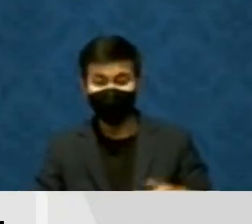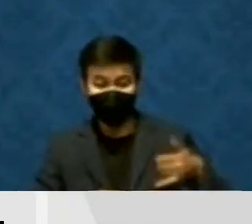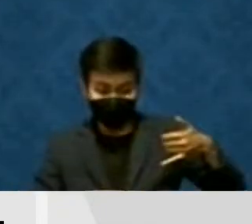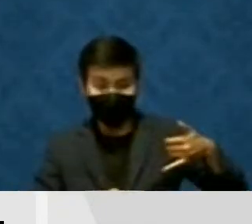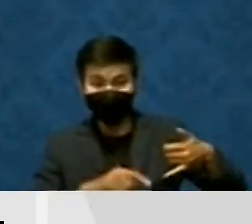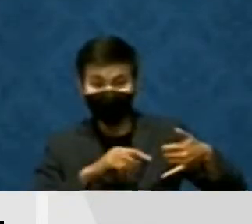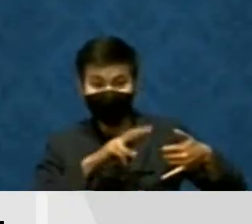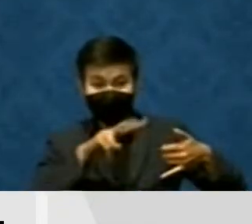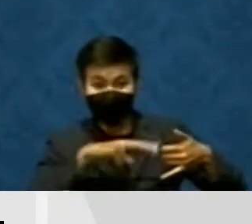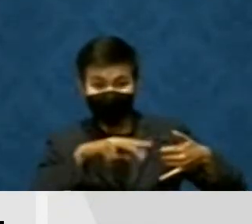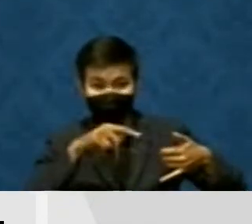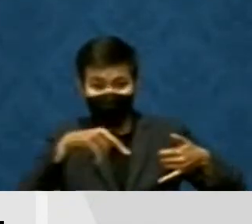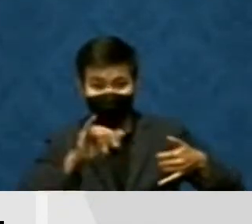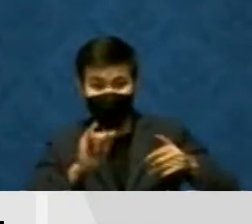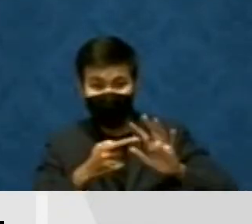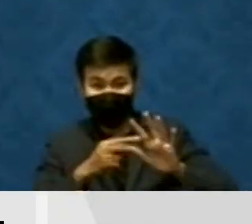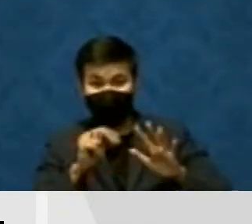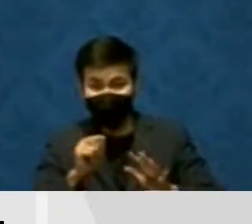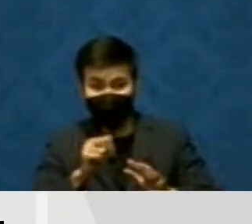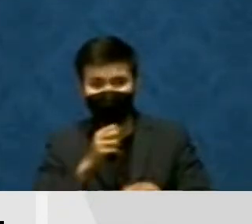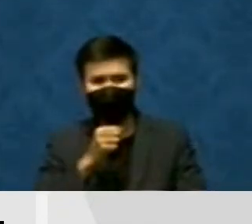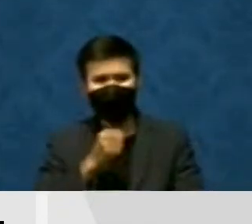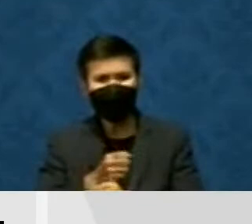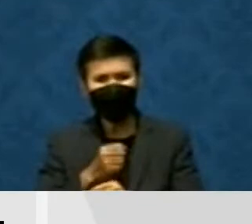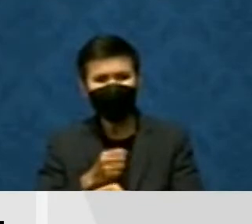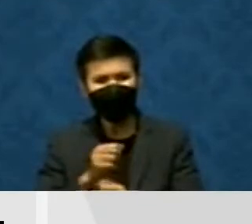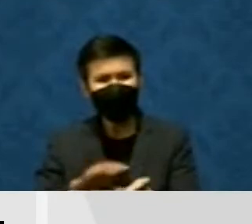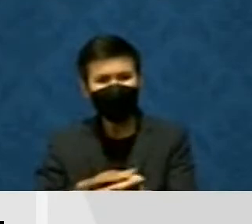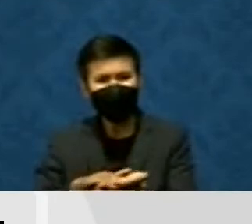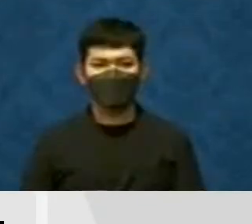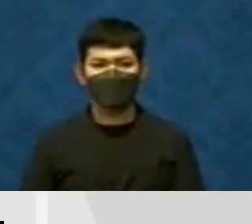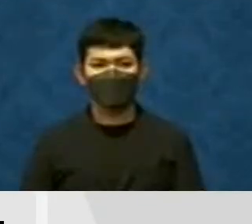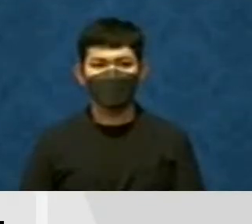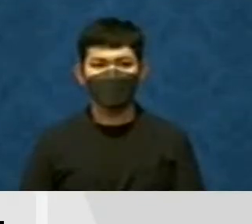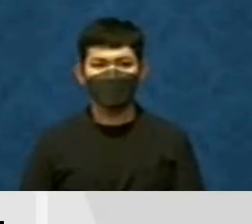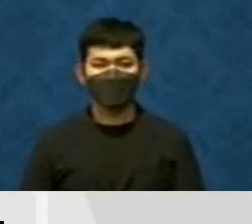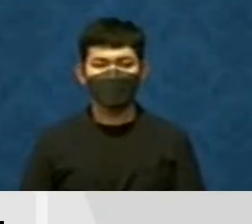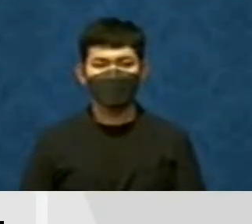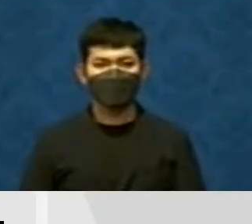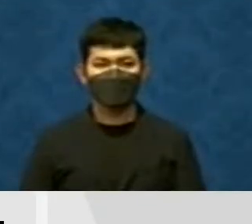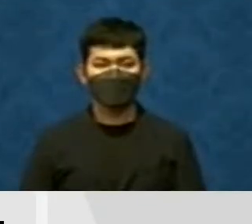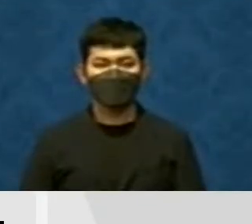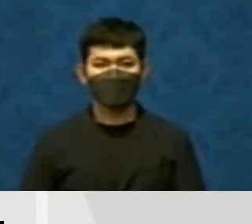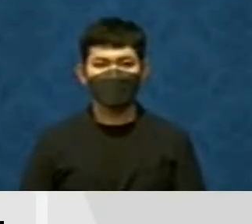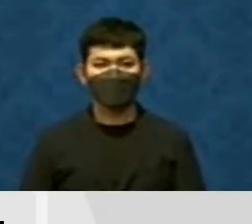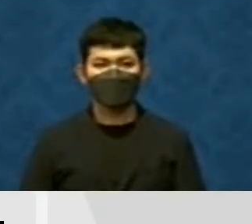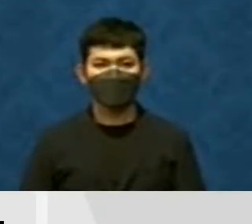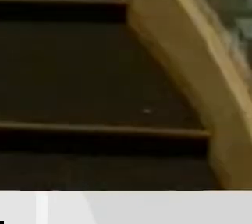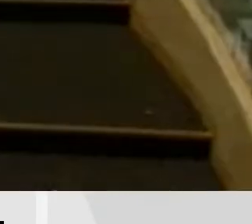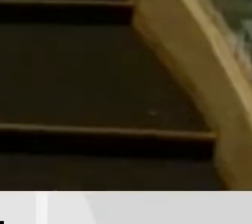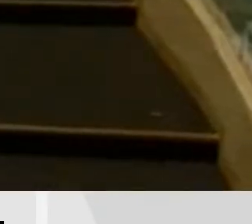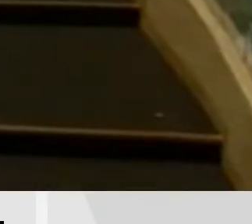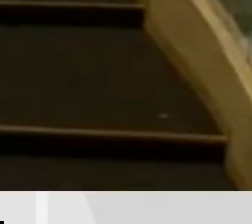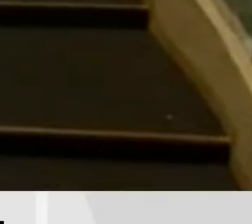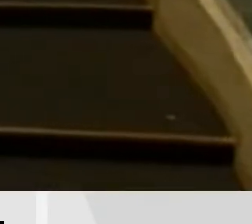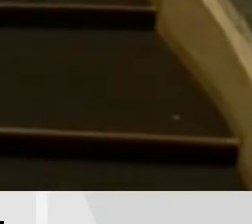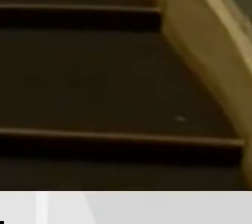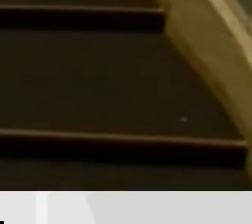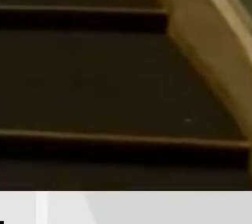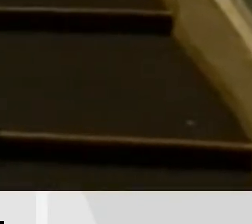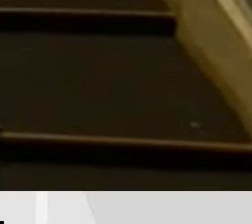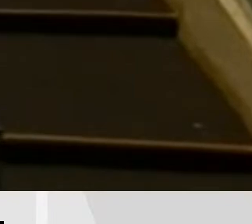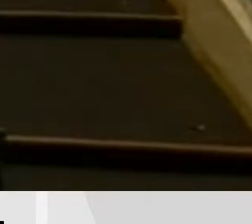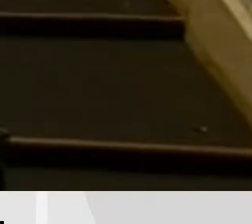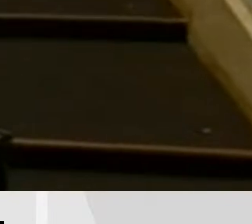ใช่ไหมฮะคือถึงขนาดว่าดันธรรมนัสออกไปได้ อ ะแล้วประยุทธ์เอาคุณมาน่ะใช่ไหมแล้วงานต้อนรับต่างๆเนี่